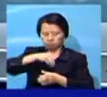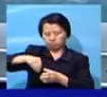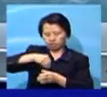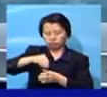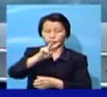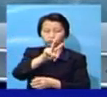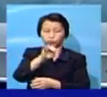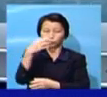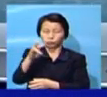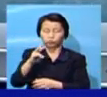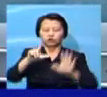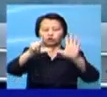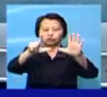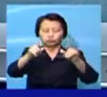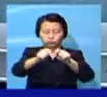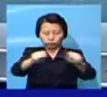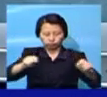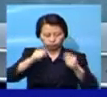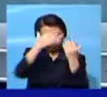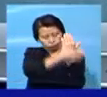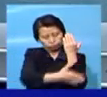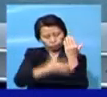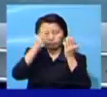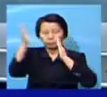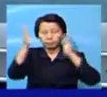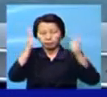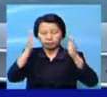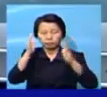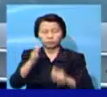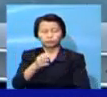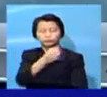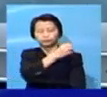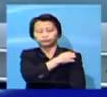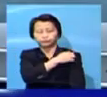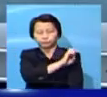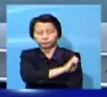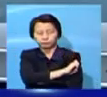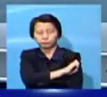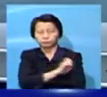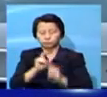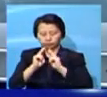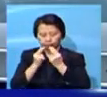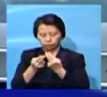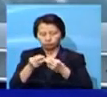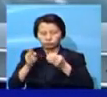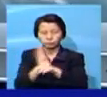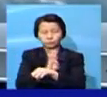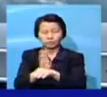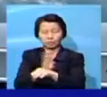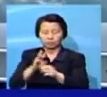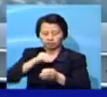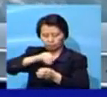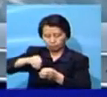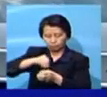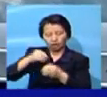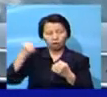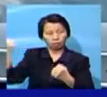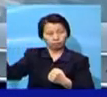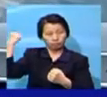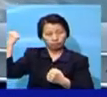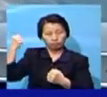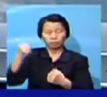akan diadakan di tujuh lokasi seluruh Malaysia menurut pegawai eksekutif unit perniagaan Milo nesle Malaysia berhadil